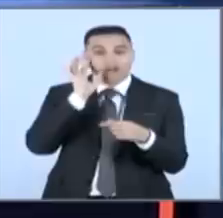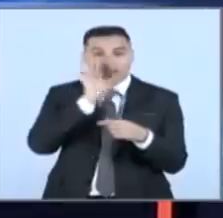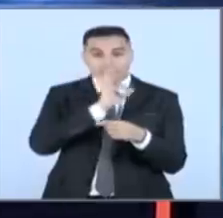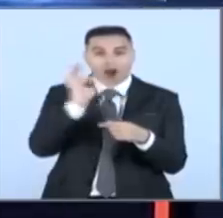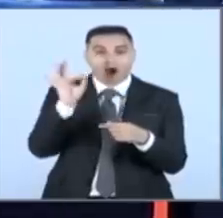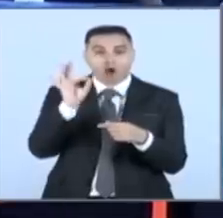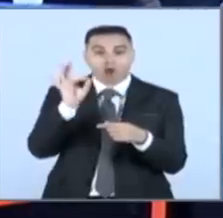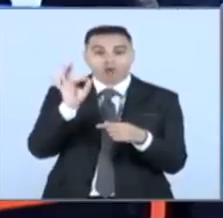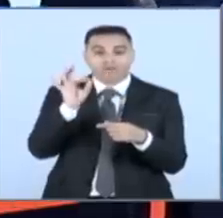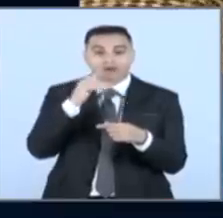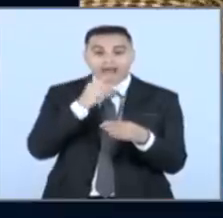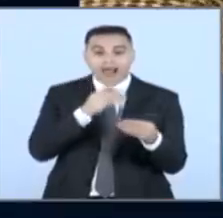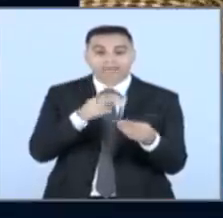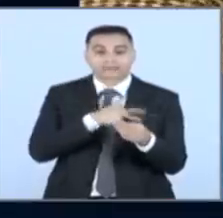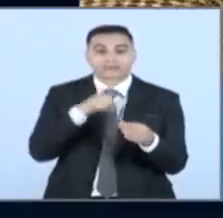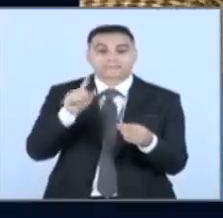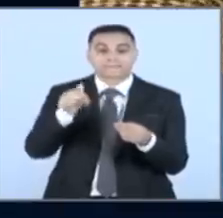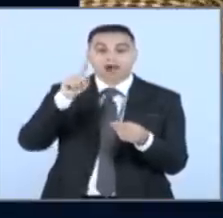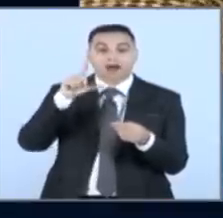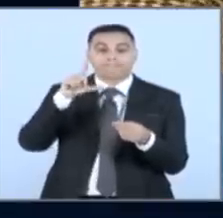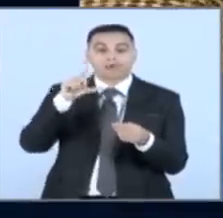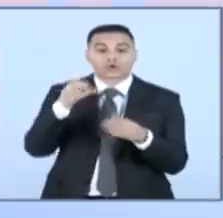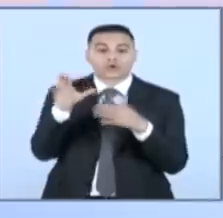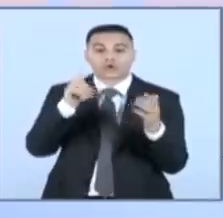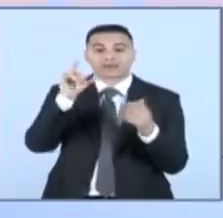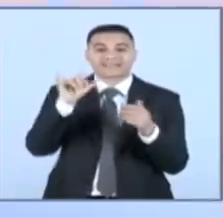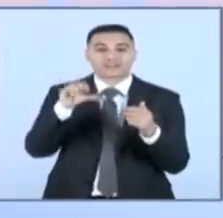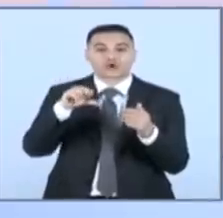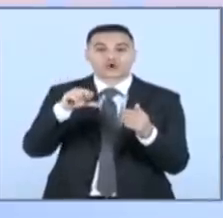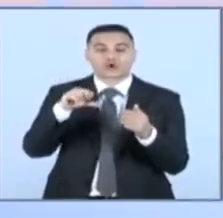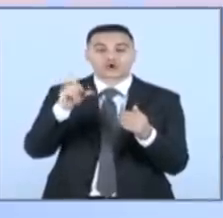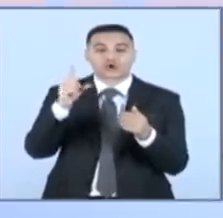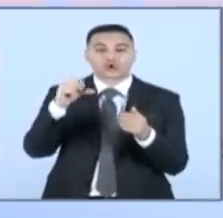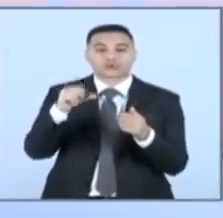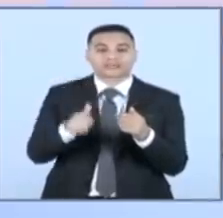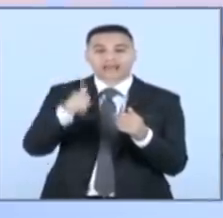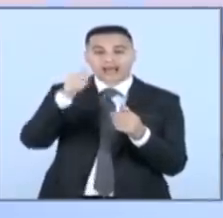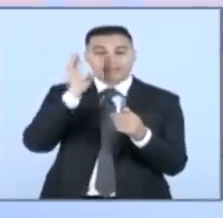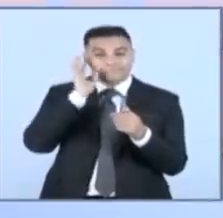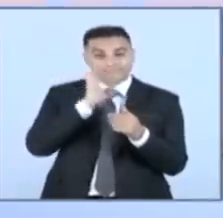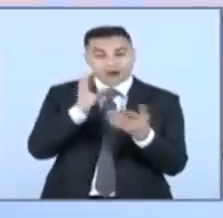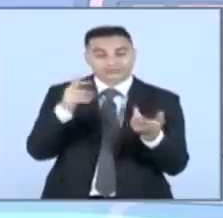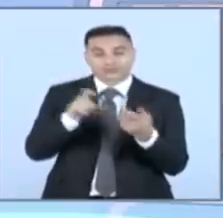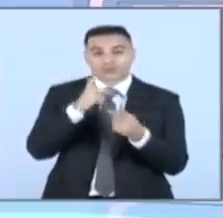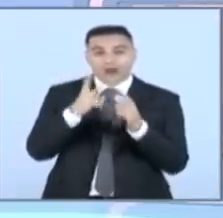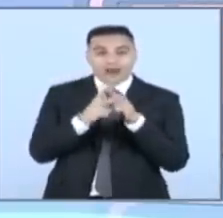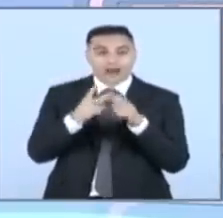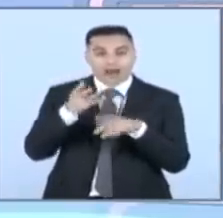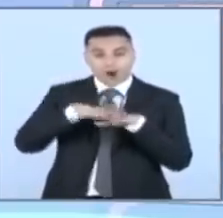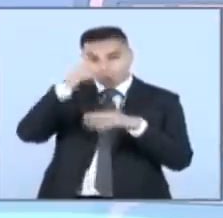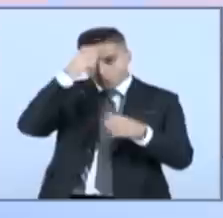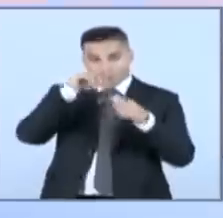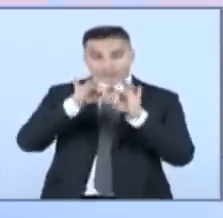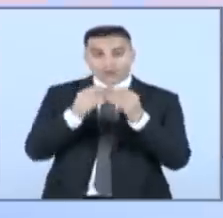نيرودا. لا مش عارفه. معلش أرلك. سؤالين في العلوم، أول سؤال لعيلة